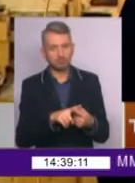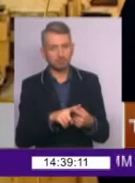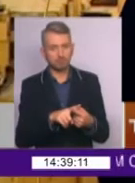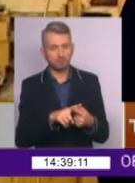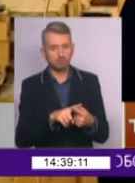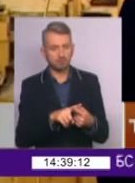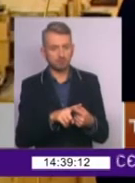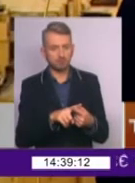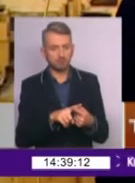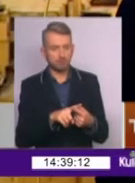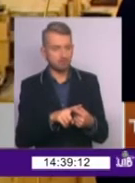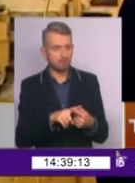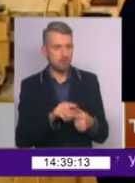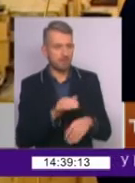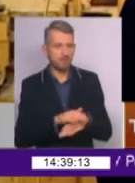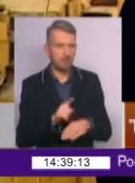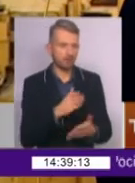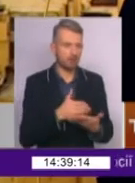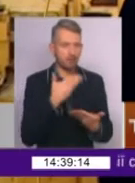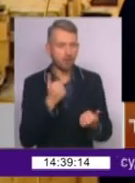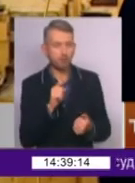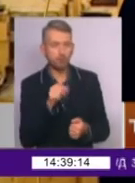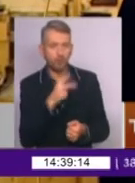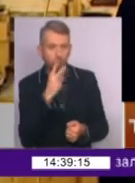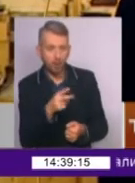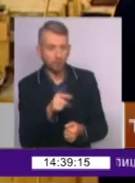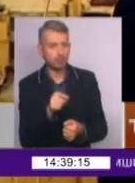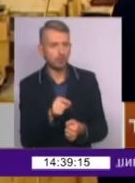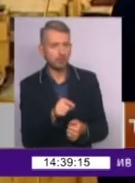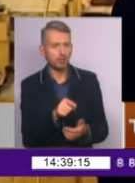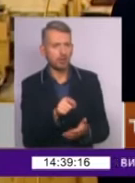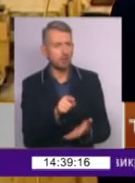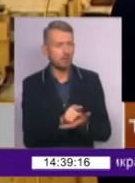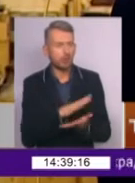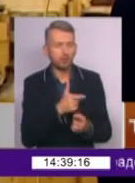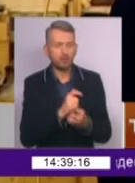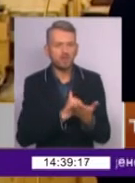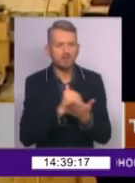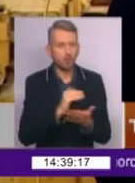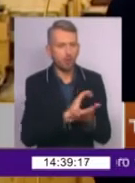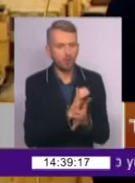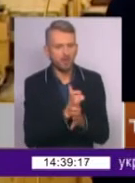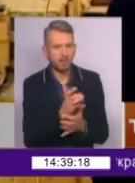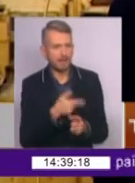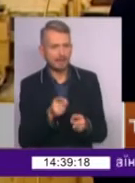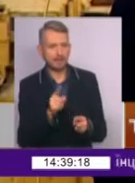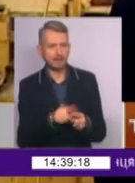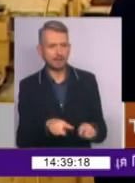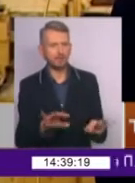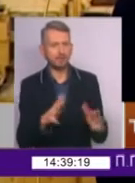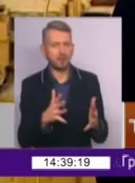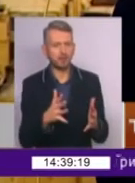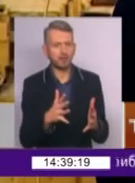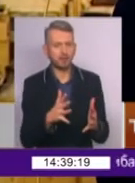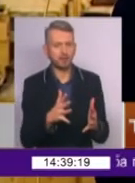Це не виключає, що він там є. По-друге, для того, щоб його побачити, його концентрація дуже має бути висока. Це, як правило, вже такі випадки,